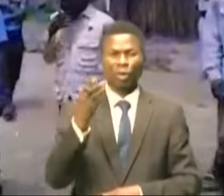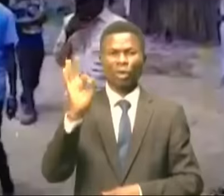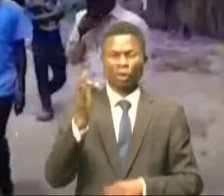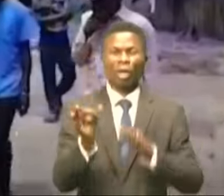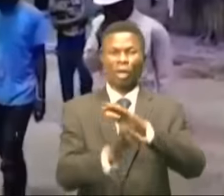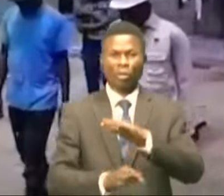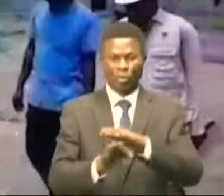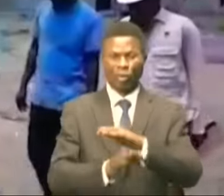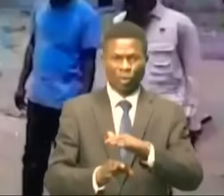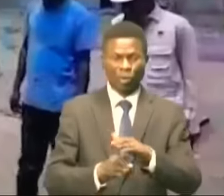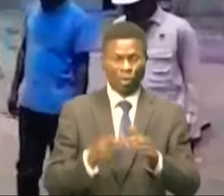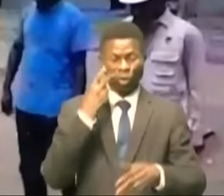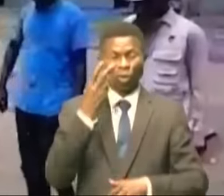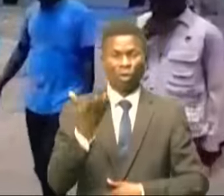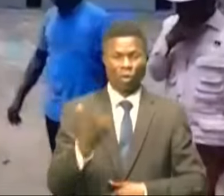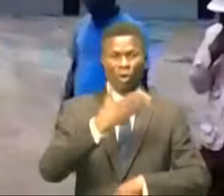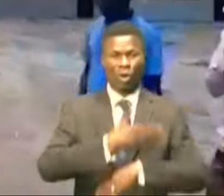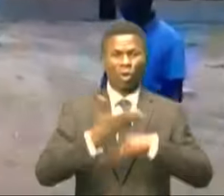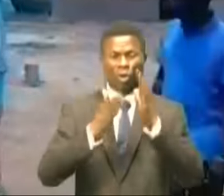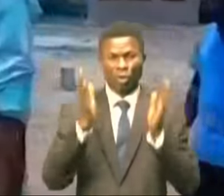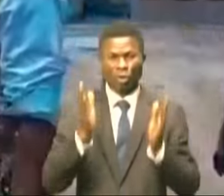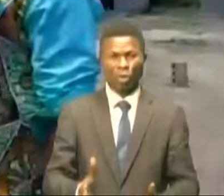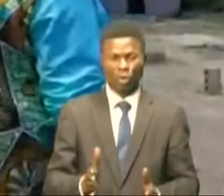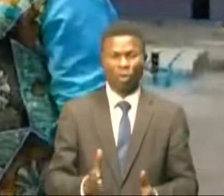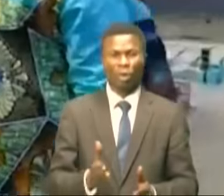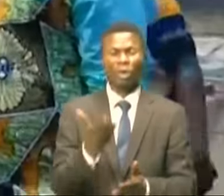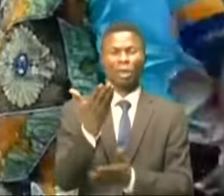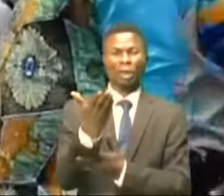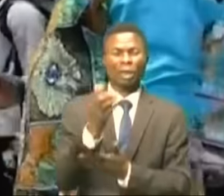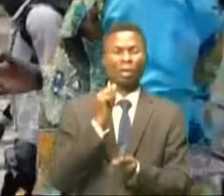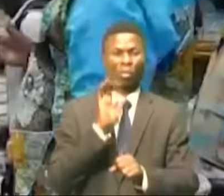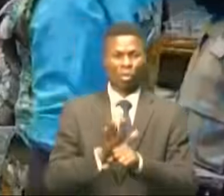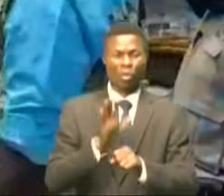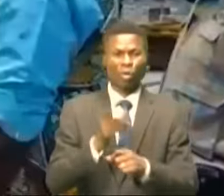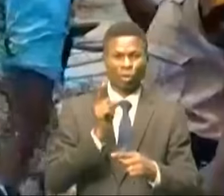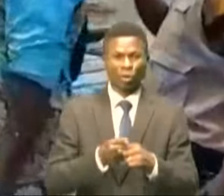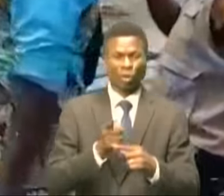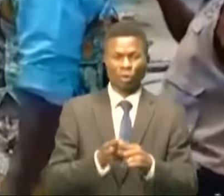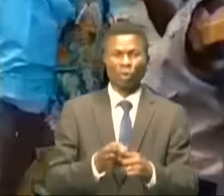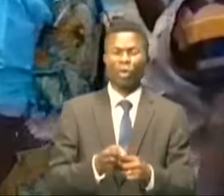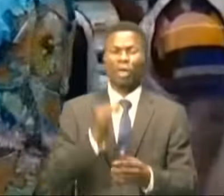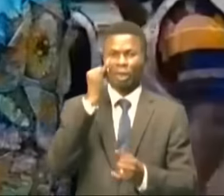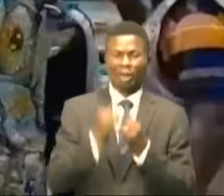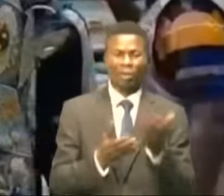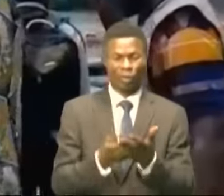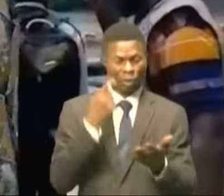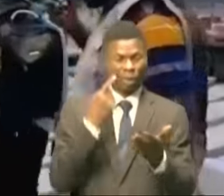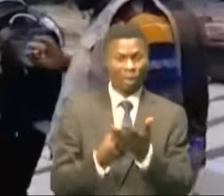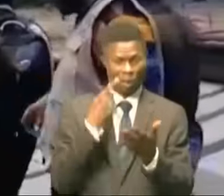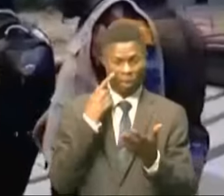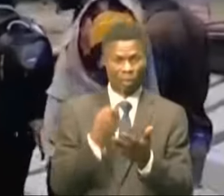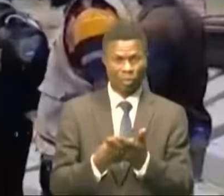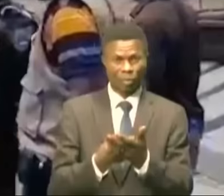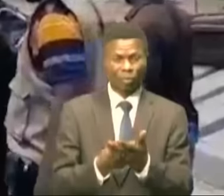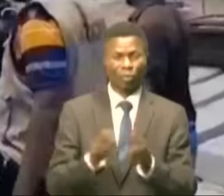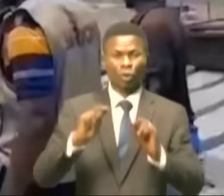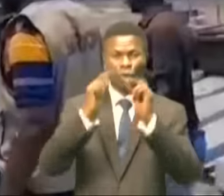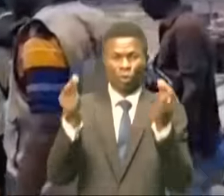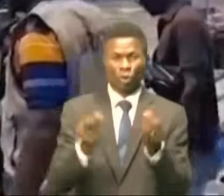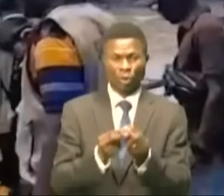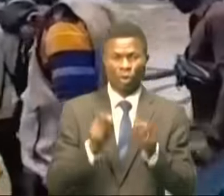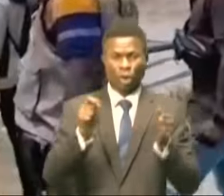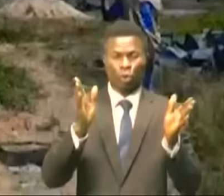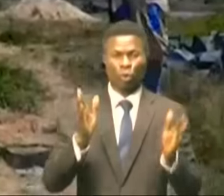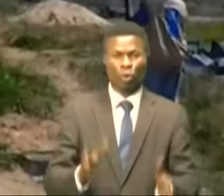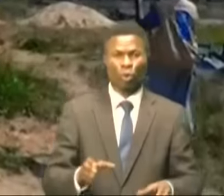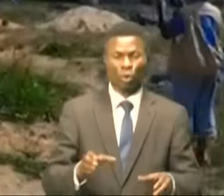est encore visible. Constructeurs évoquent d'énormes difficultés pour le finissage. Les constats ont été faits par les réseaux de journalistes